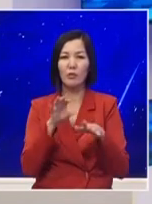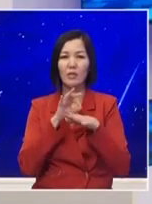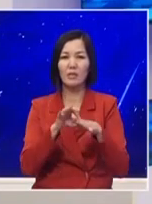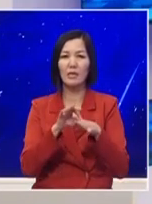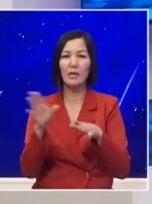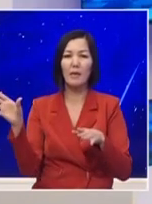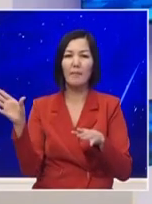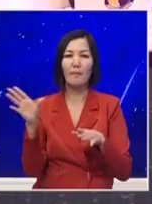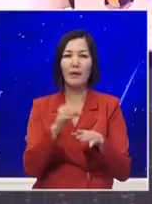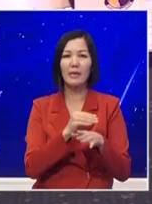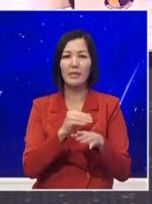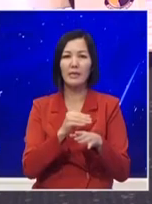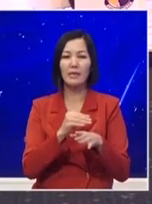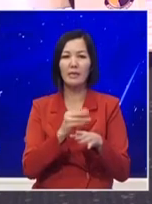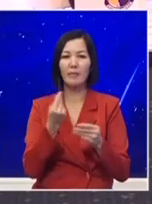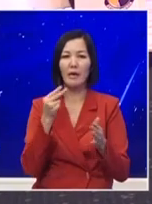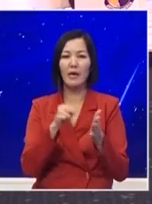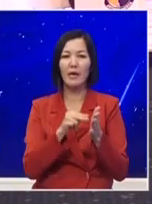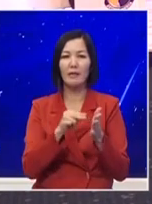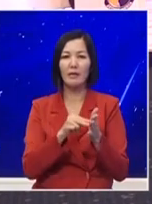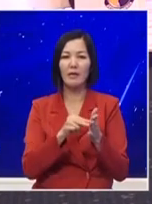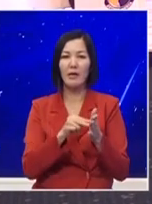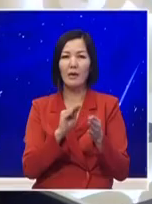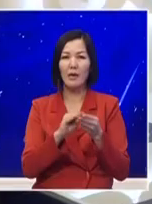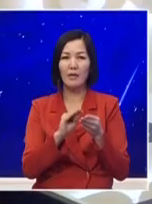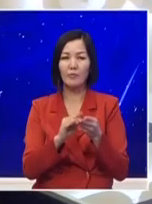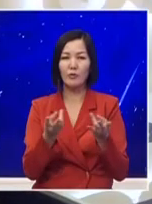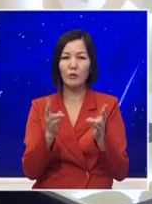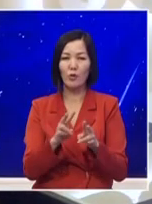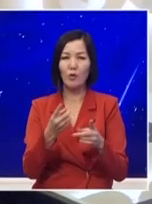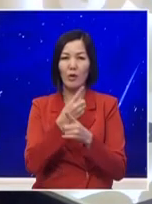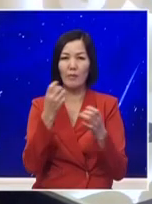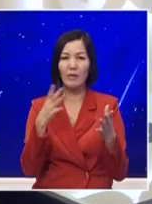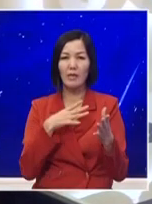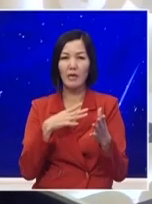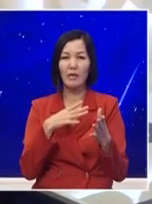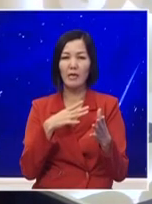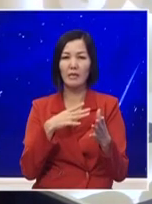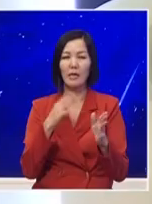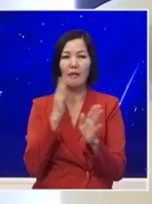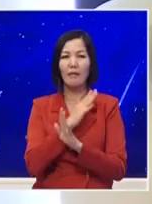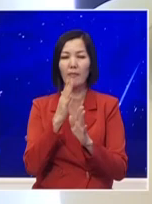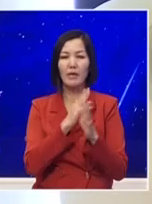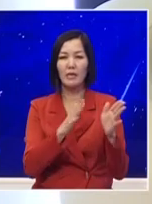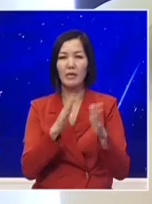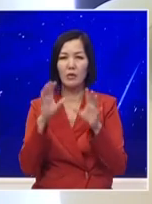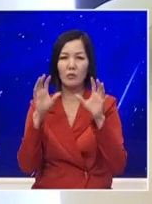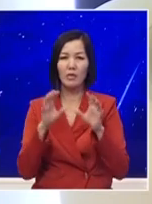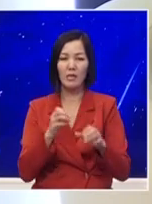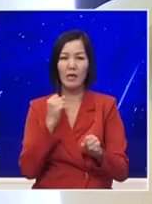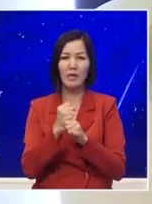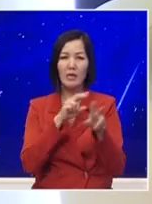ол, бар жұмыс бағаны қалыпты ұстауға бағытталып жатқанын хабарлады. Ақпарынша табиғи монополияларды реттеу заңдылықтары